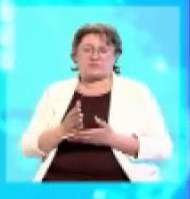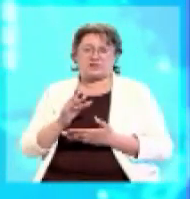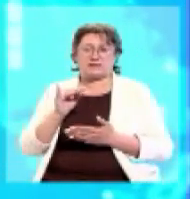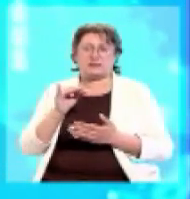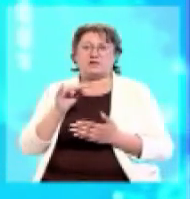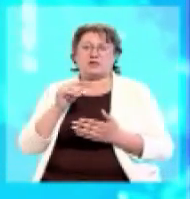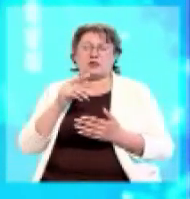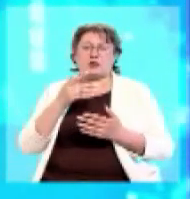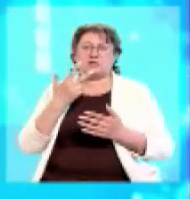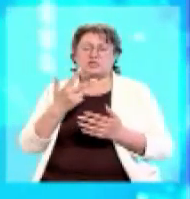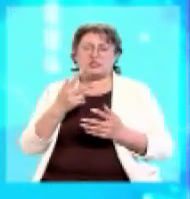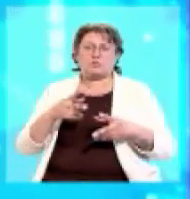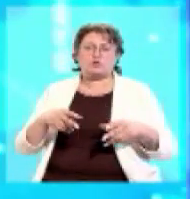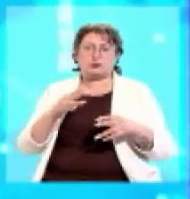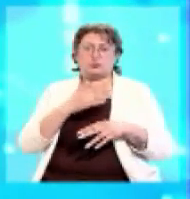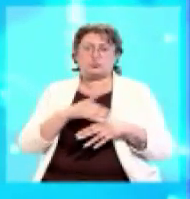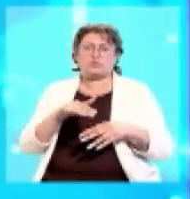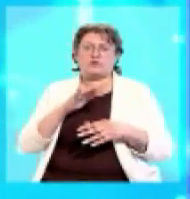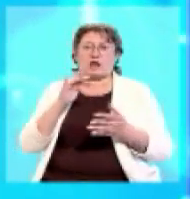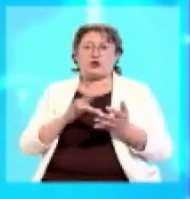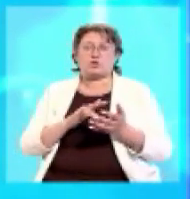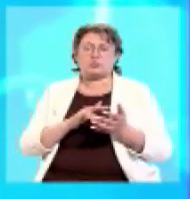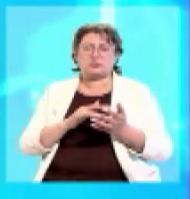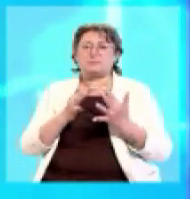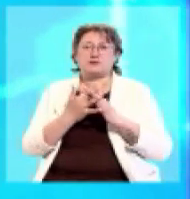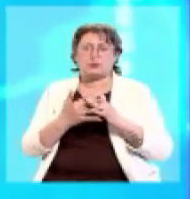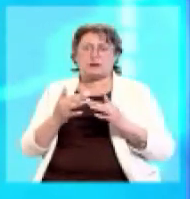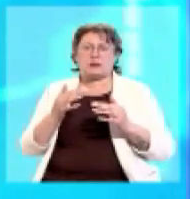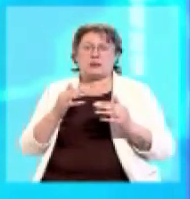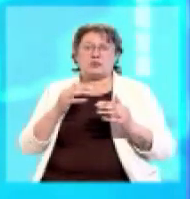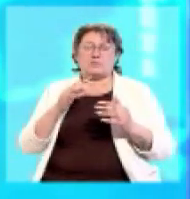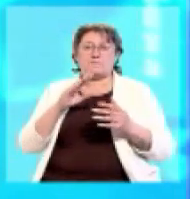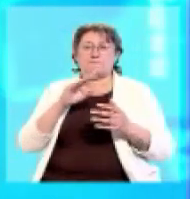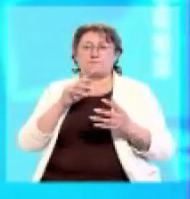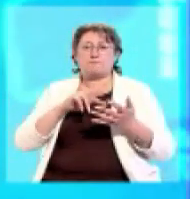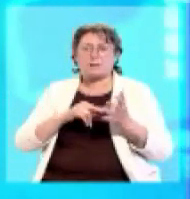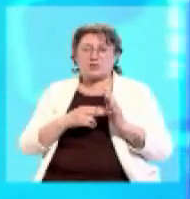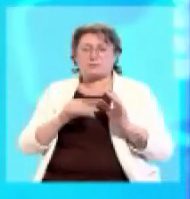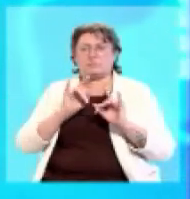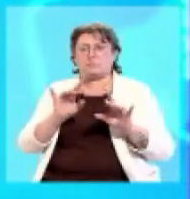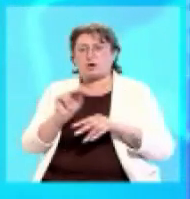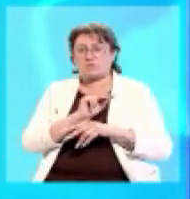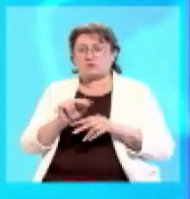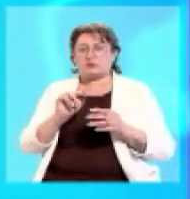без малого 300 участков улиц населенных пунктов. Планами по ремонту накануне поделились в ходе брифинга в региональной